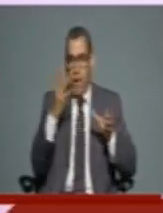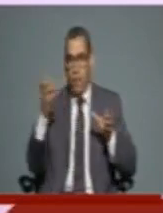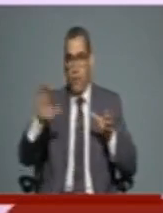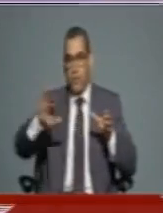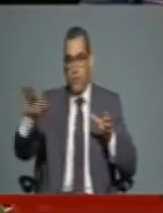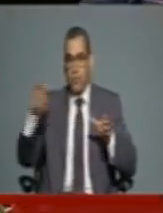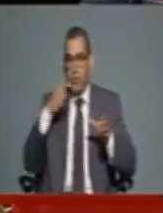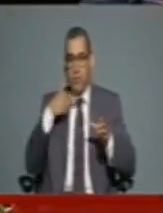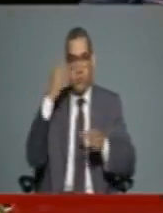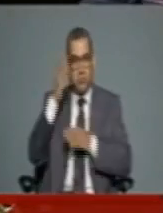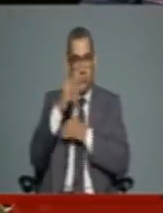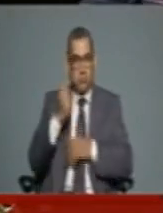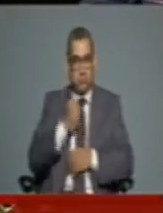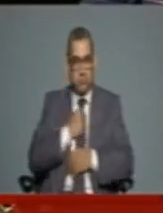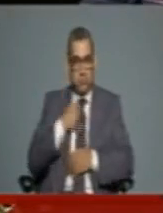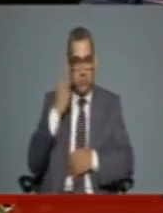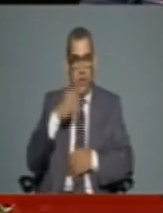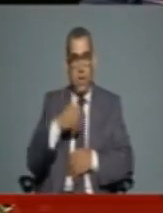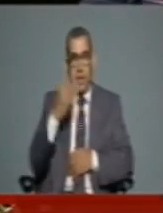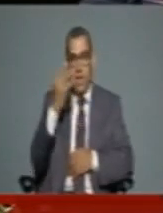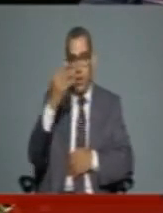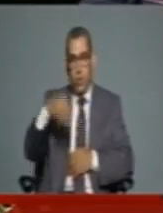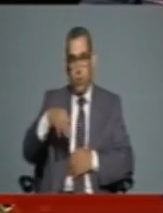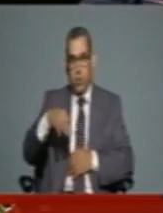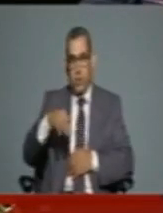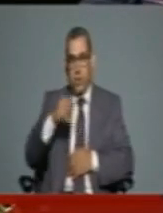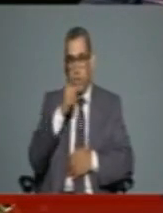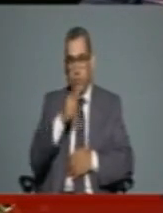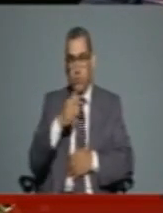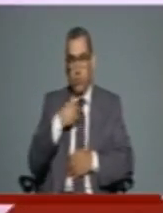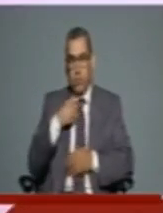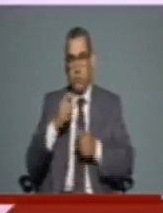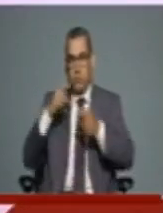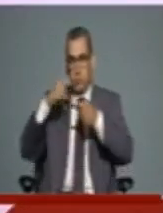لنا، احنا عندنا 3.5 وكونتراكت